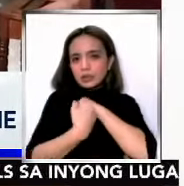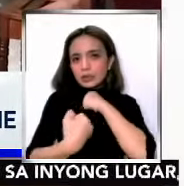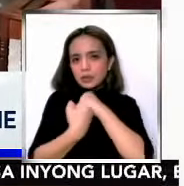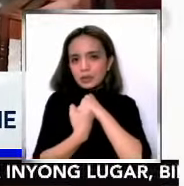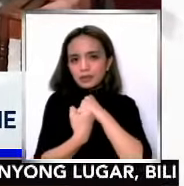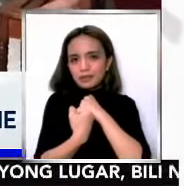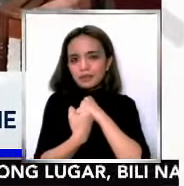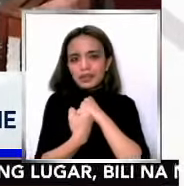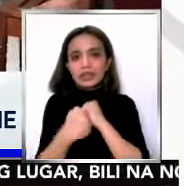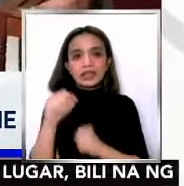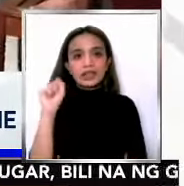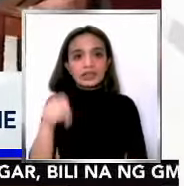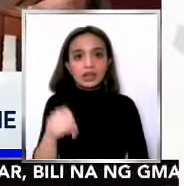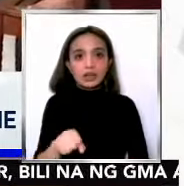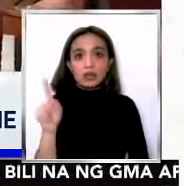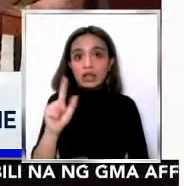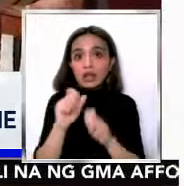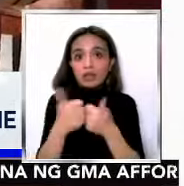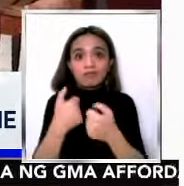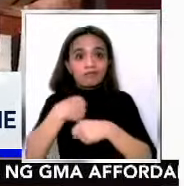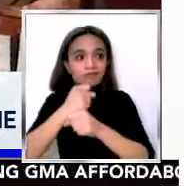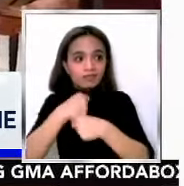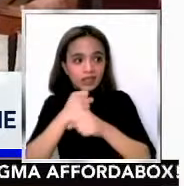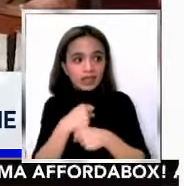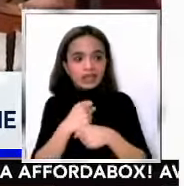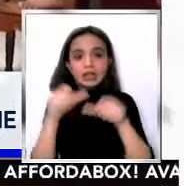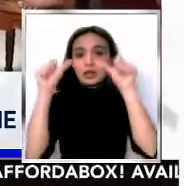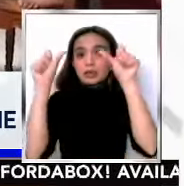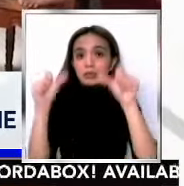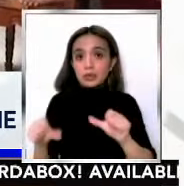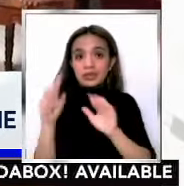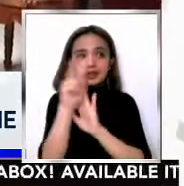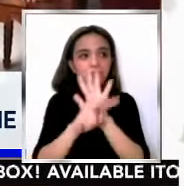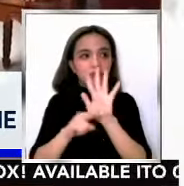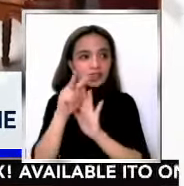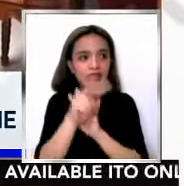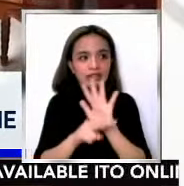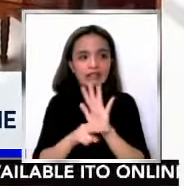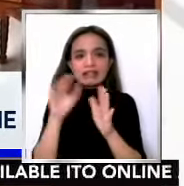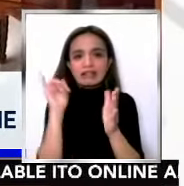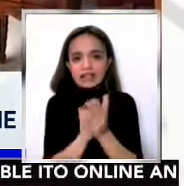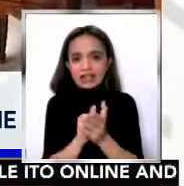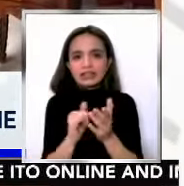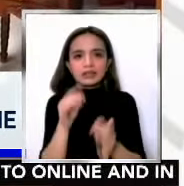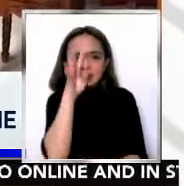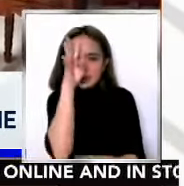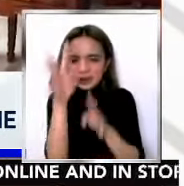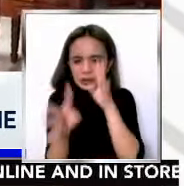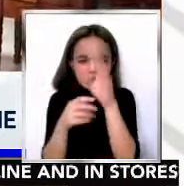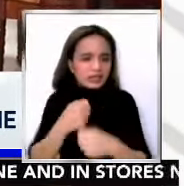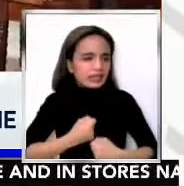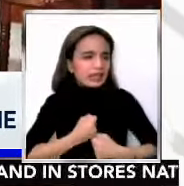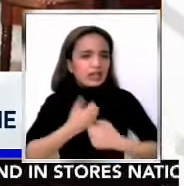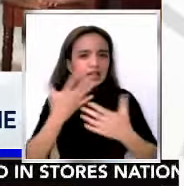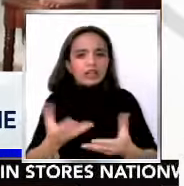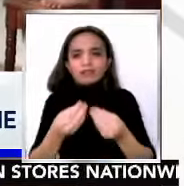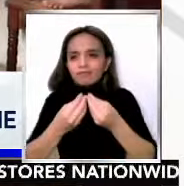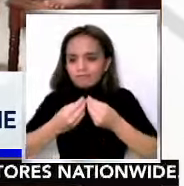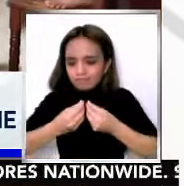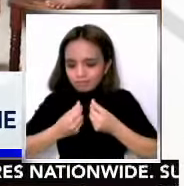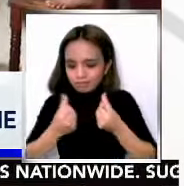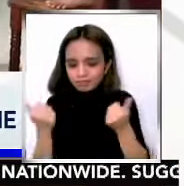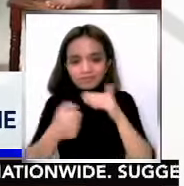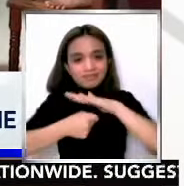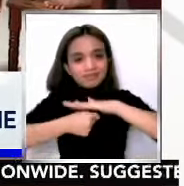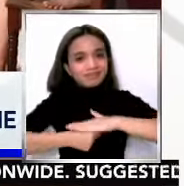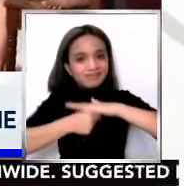Aniya, ang paggawa at pag-post raw ng videos ang kanyang creative outlet. Nakakapawi raw ito ng stress na dulot ng